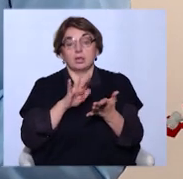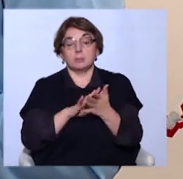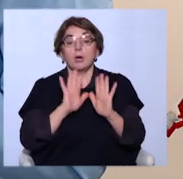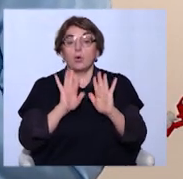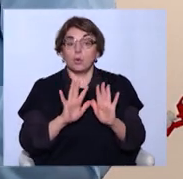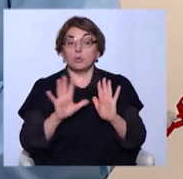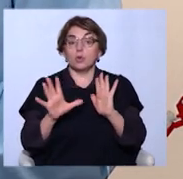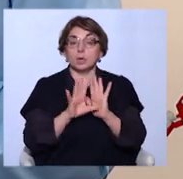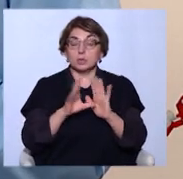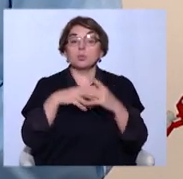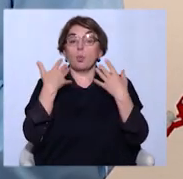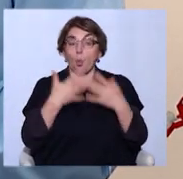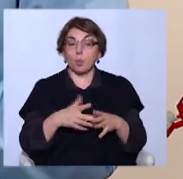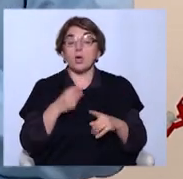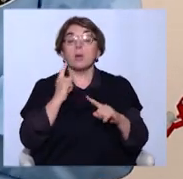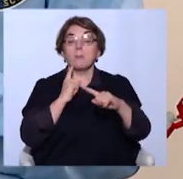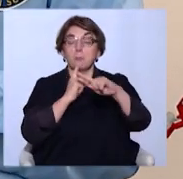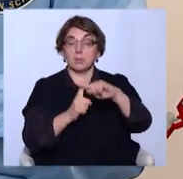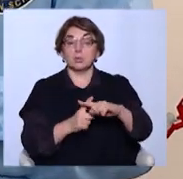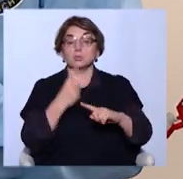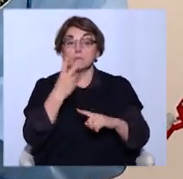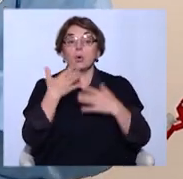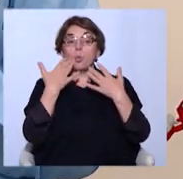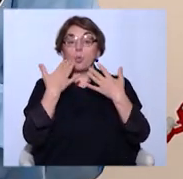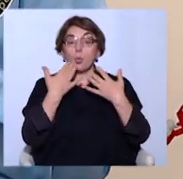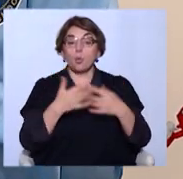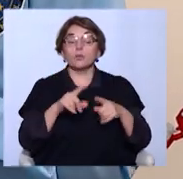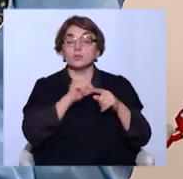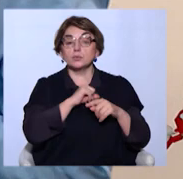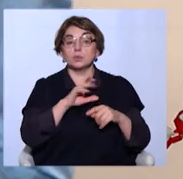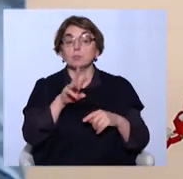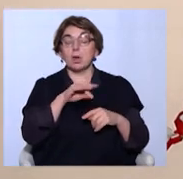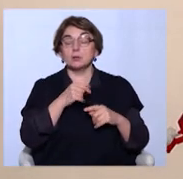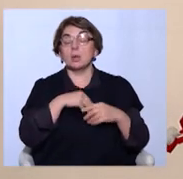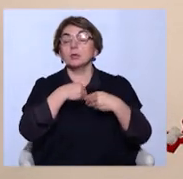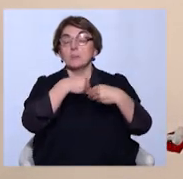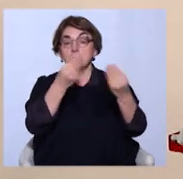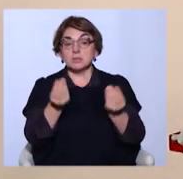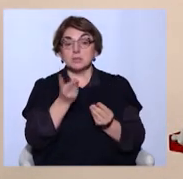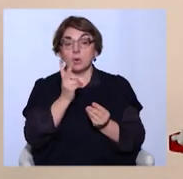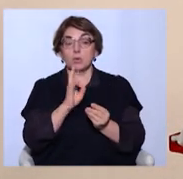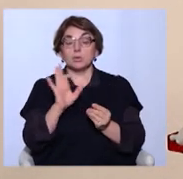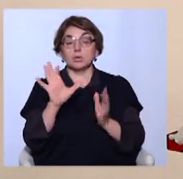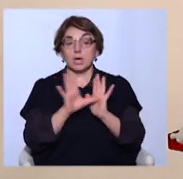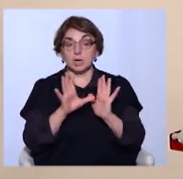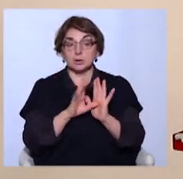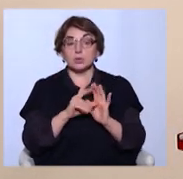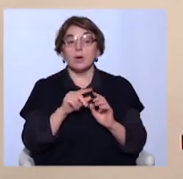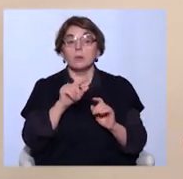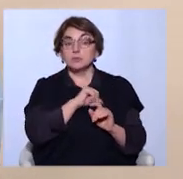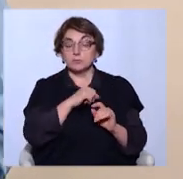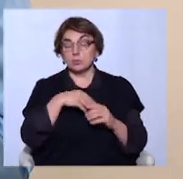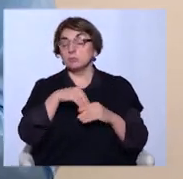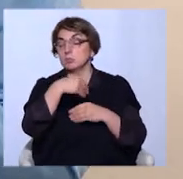ხოლო შემდეგ კი უკვე გვაქვს პლუს 2, რაც იმას ნიშნავს, რომ მას 2 ელექტრონი აქვს გაცემული. შესაბამისად დავწერთ, რომ